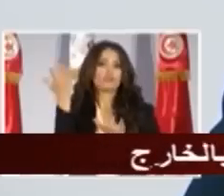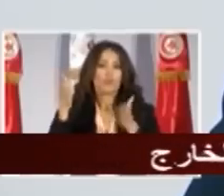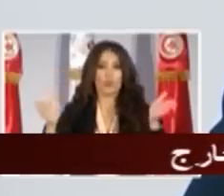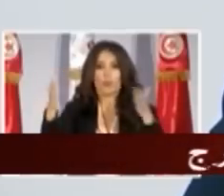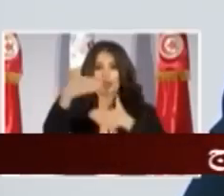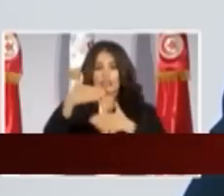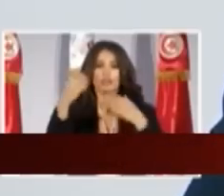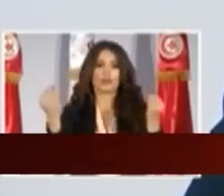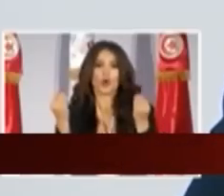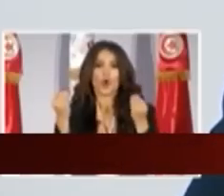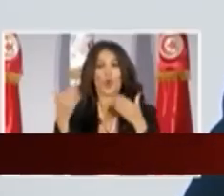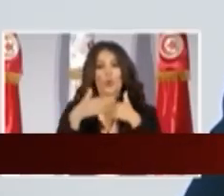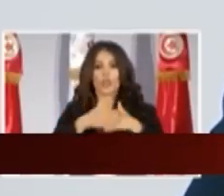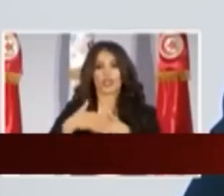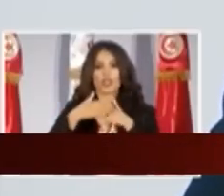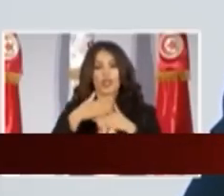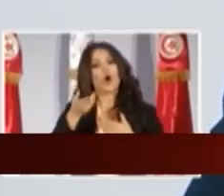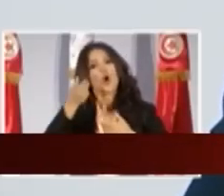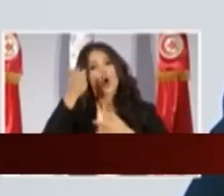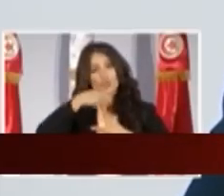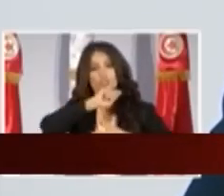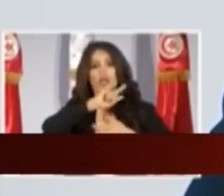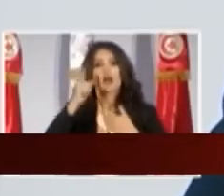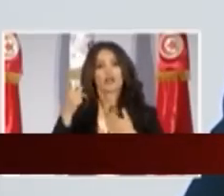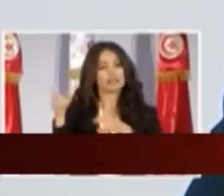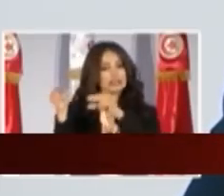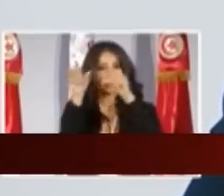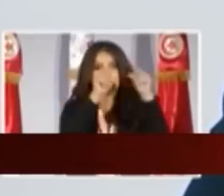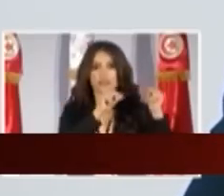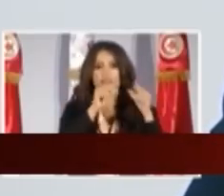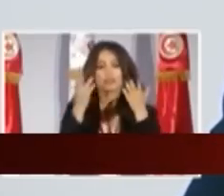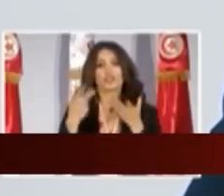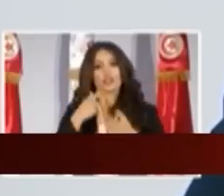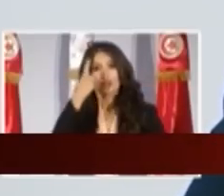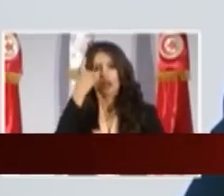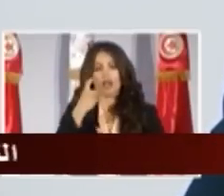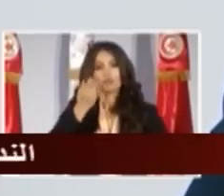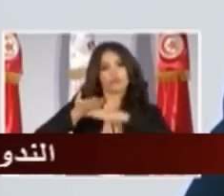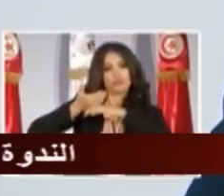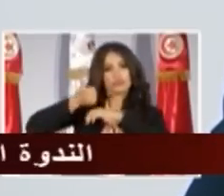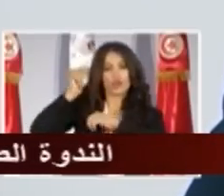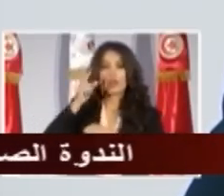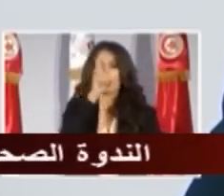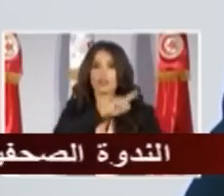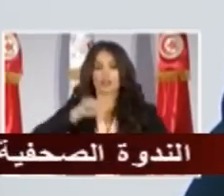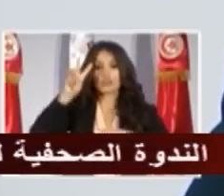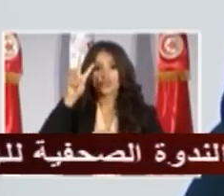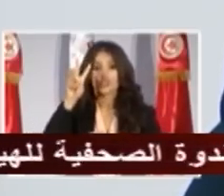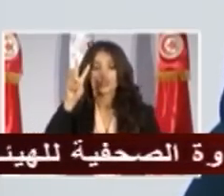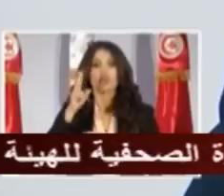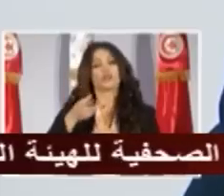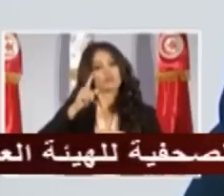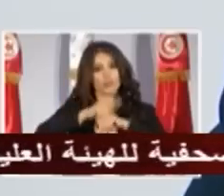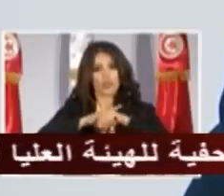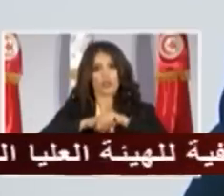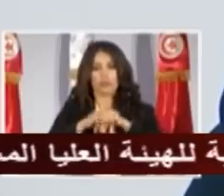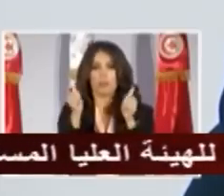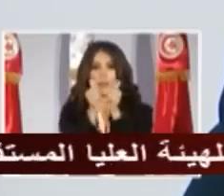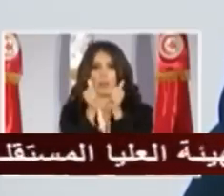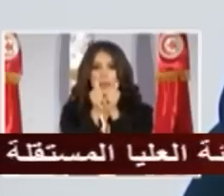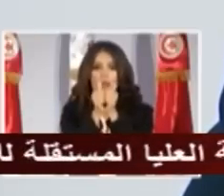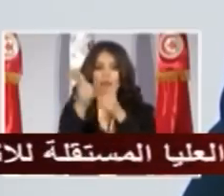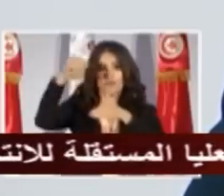باستراليا وكان ذلك يوم امس اطل سبتمبر على الساعه الحاديه عشره